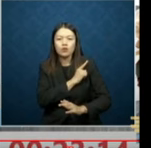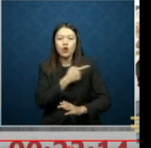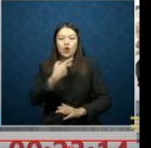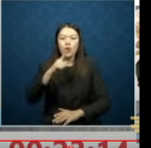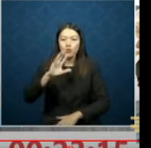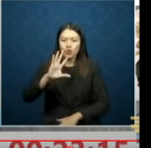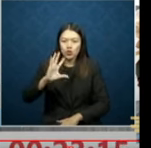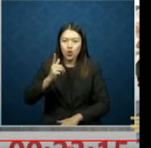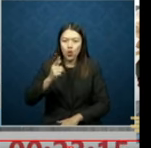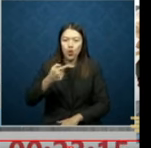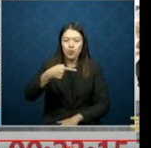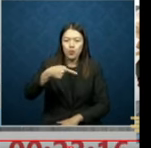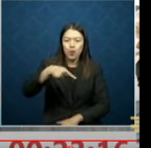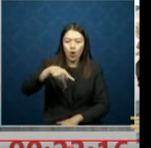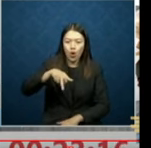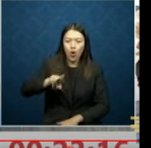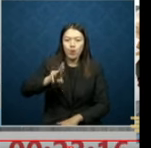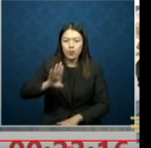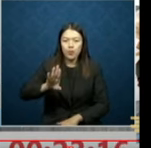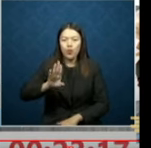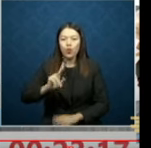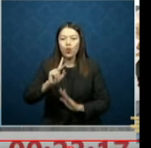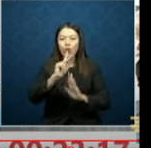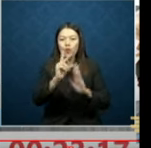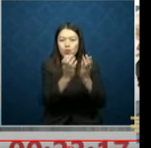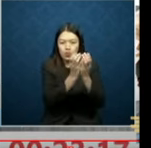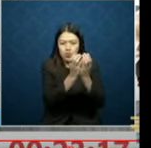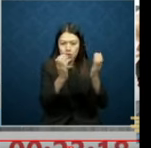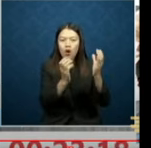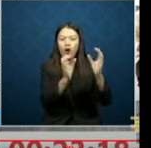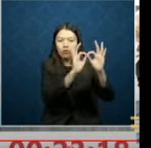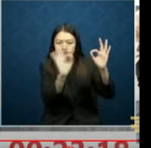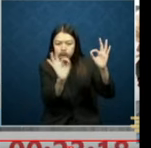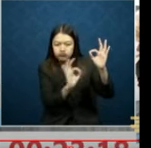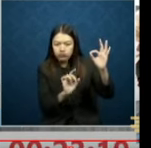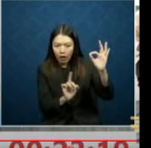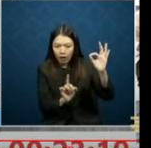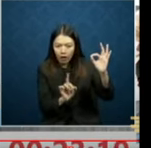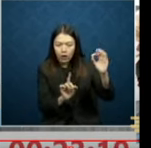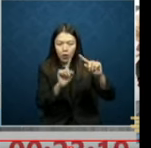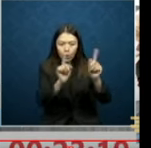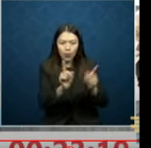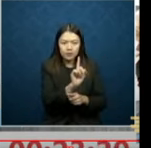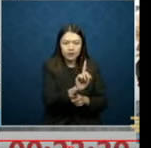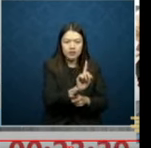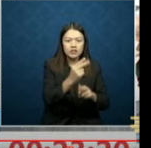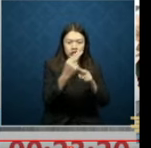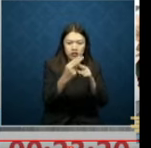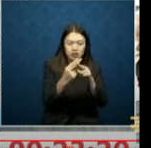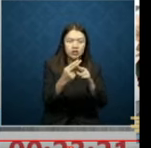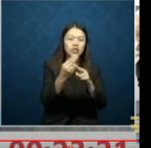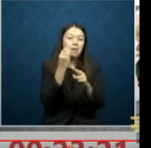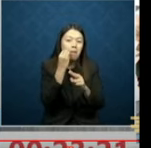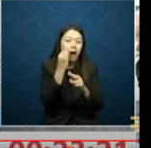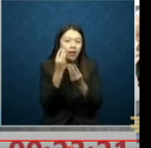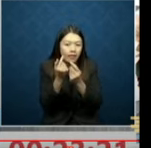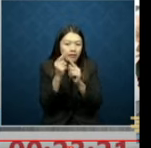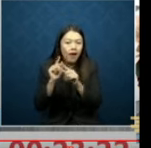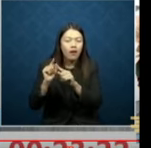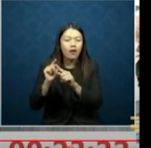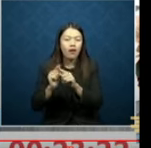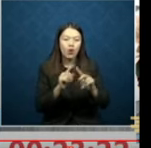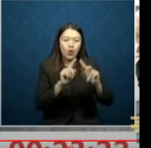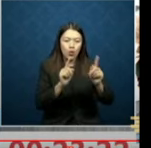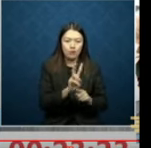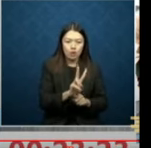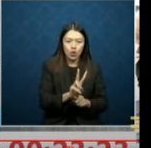ตามพระราชบัญญัติประกอบรัฐธรรมนูญนี้เนี่ยอย่างน้อยต้องมีรายละเอียดดังต่อไปนี้วงเล็บ1ชื่อและที่อยู่ของผู้กล่าวหาวงเล็